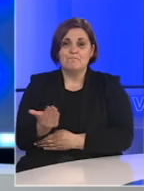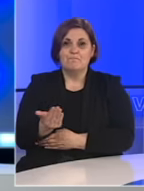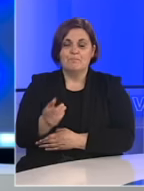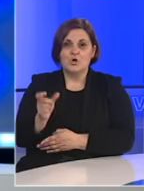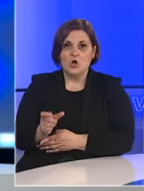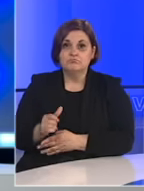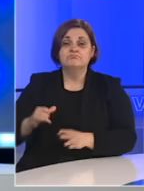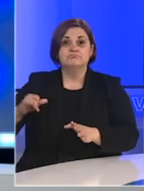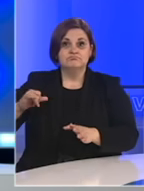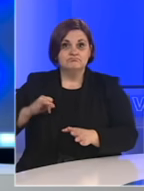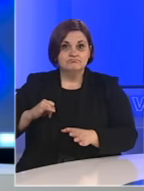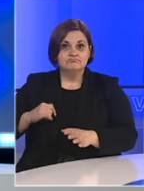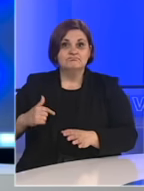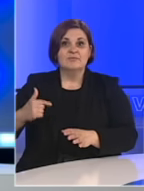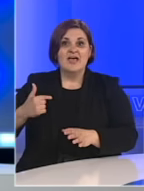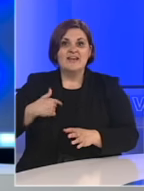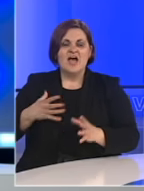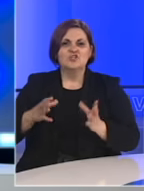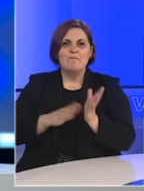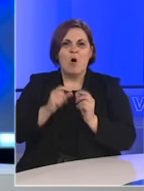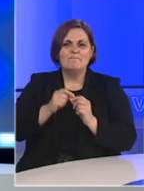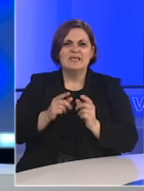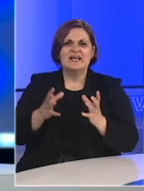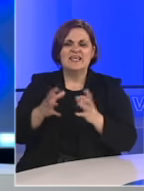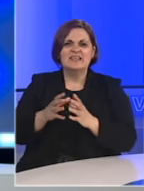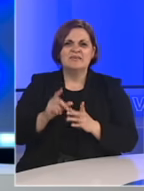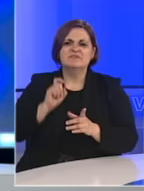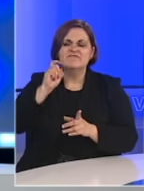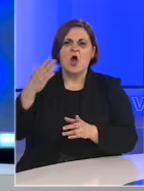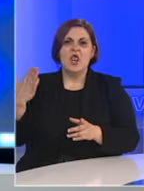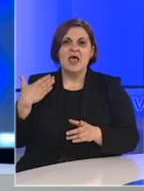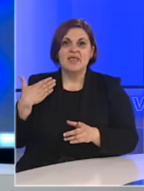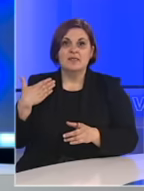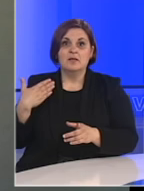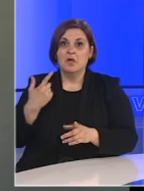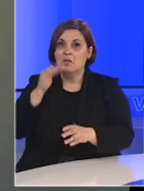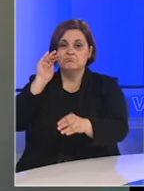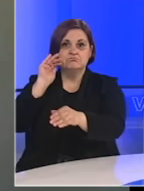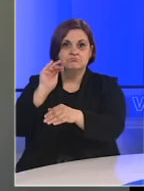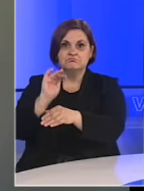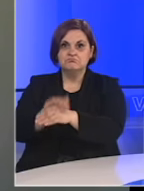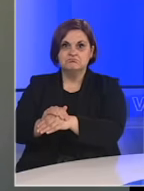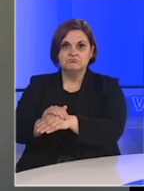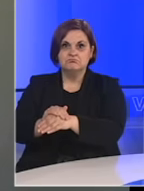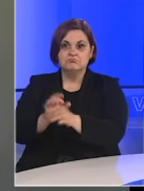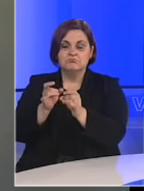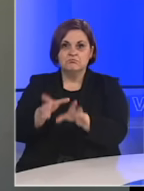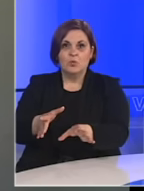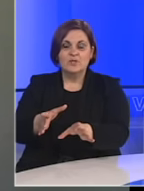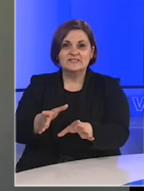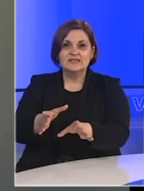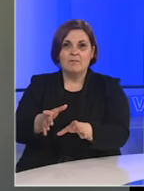prosjačenja, interesantno je da naš mobilni tim svakodnevno je naravno na terenu i ne primjećuje na ulicama